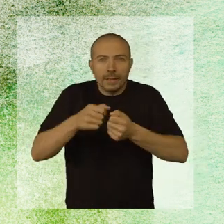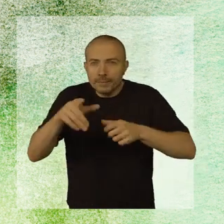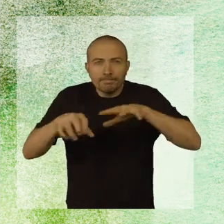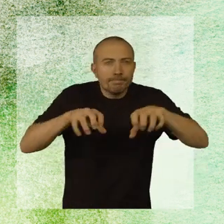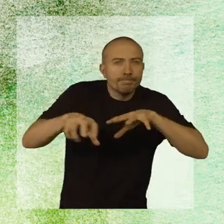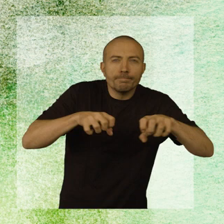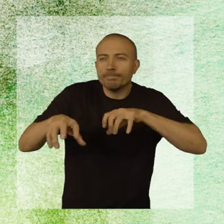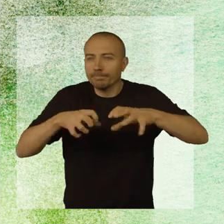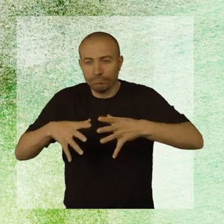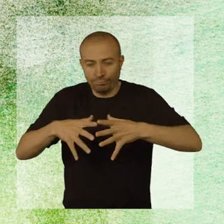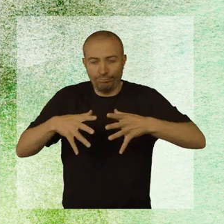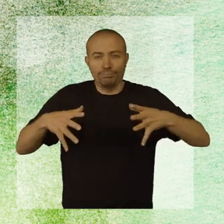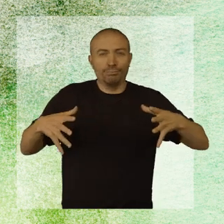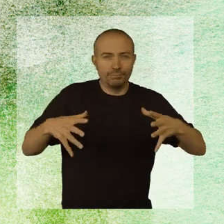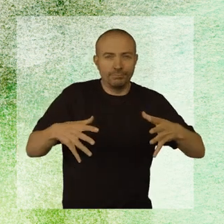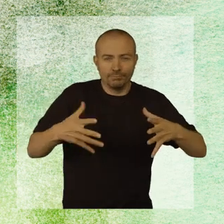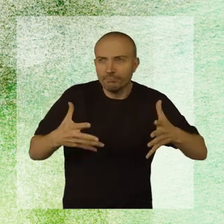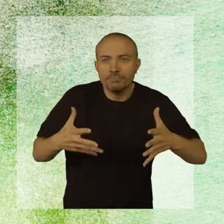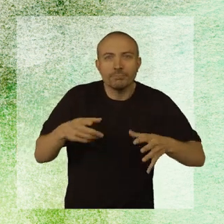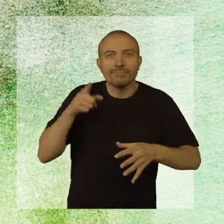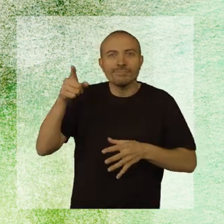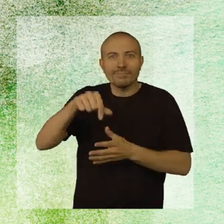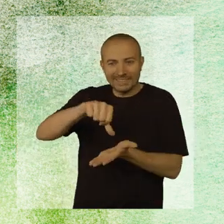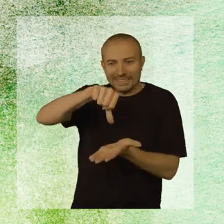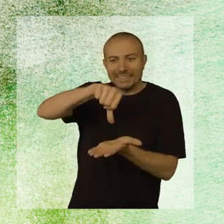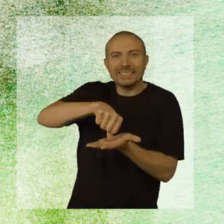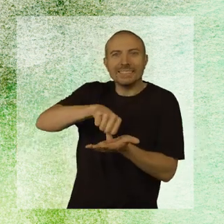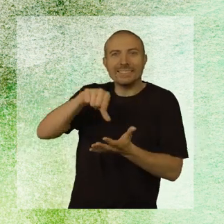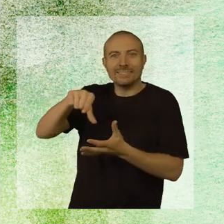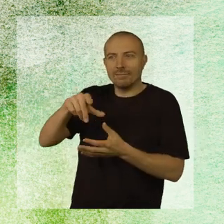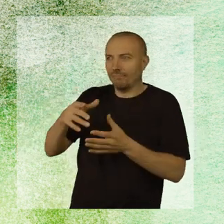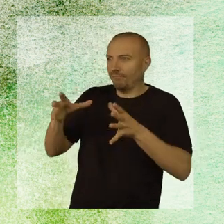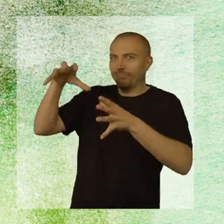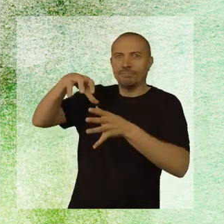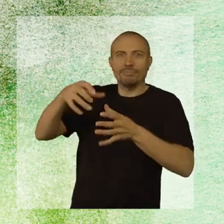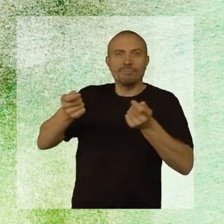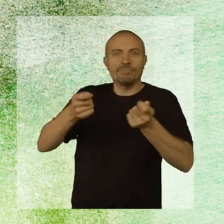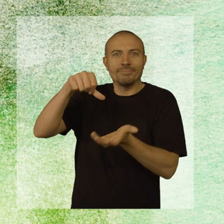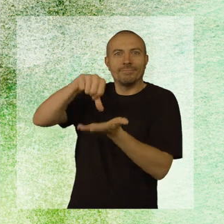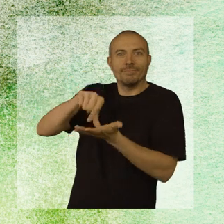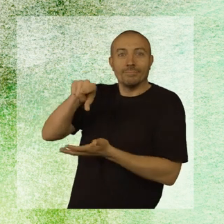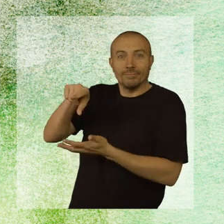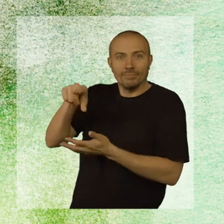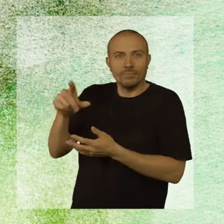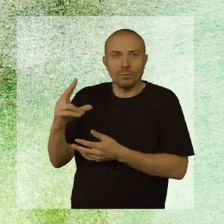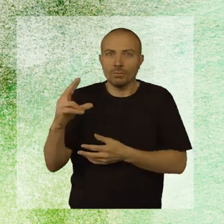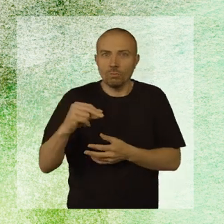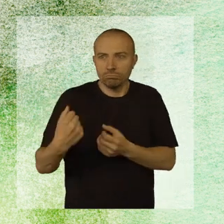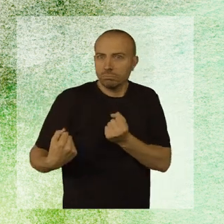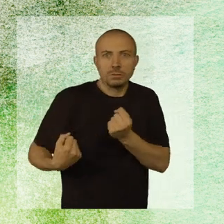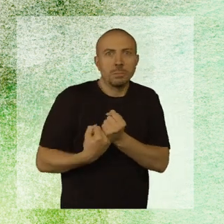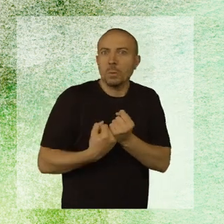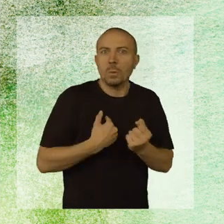l'école. Mais malheureusement, on n'a pas eu l'aval et l'accompagnement